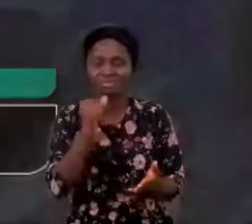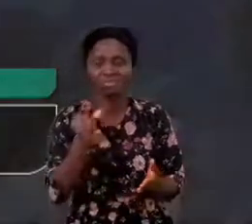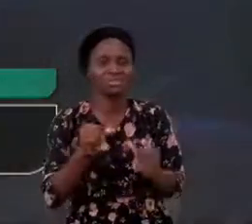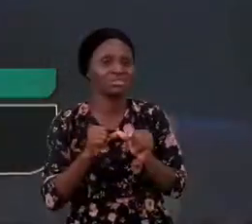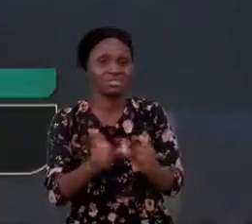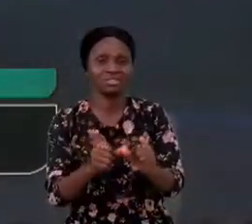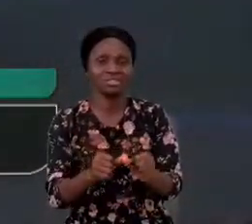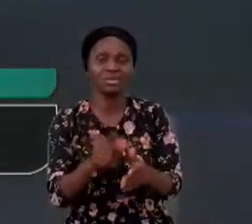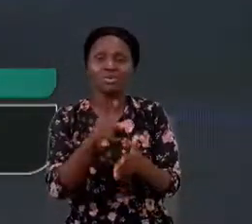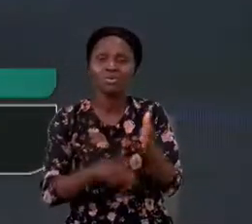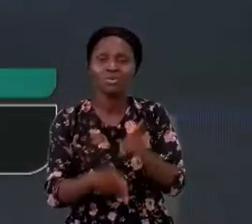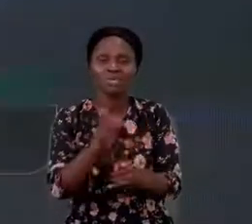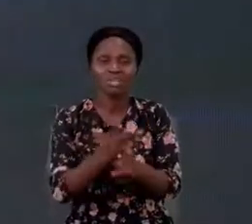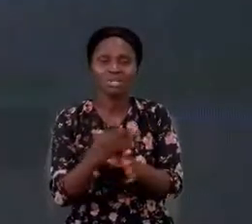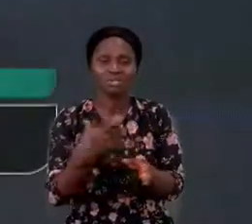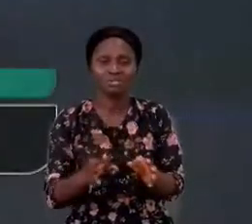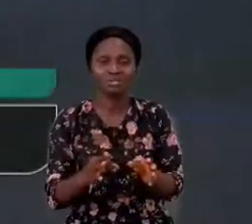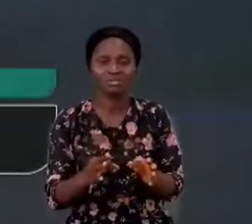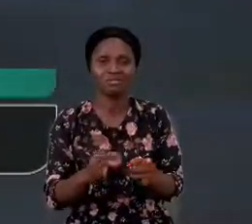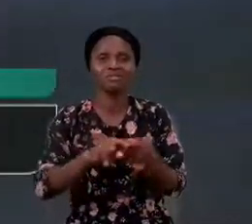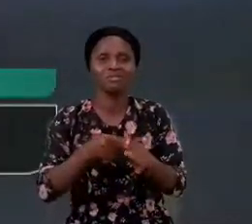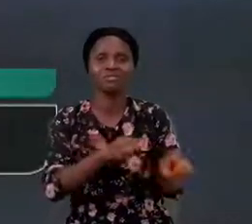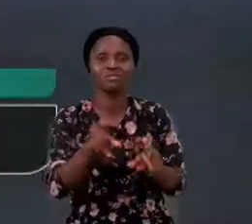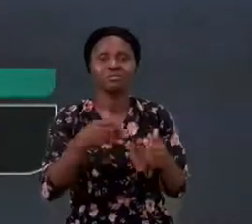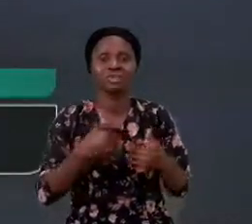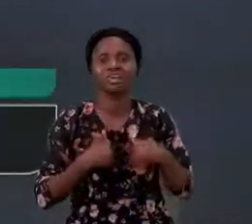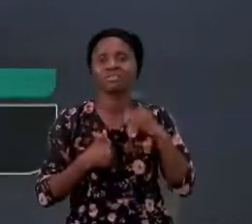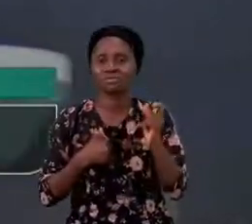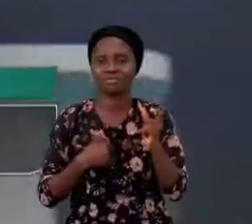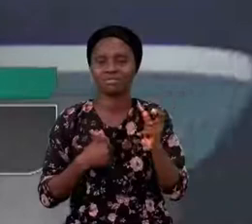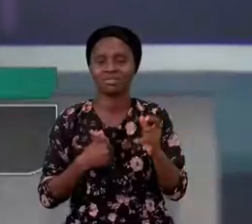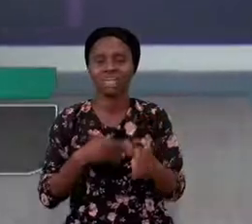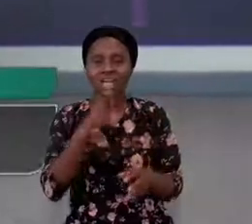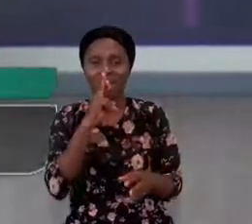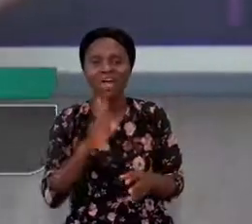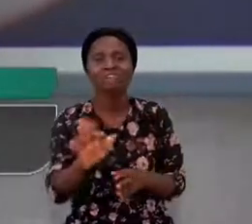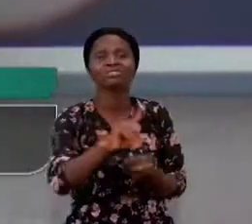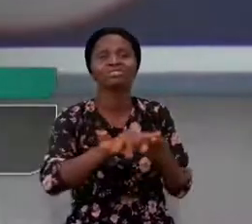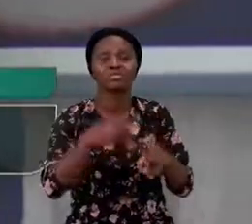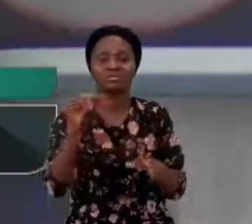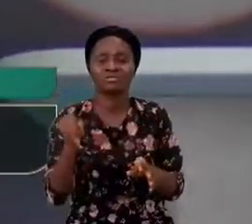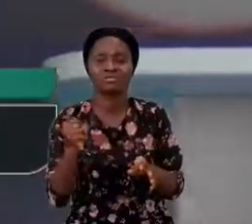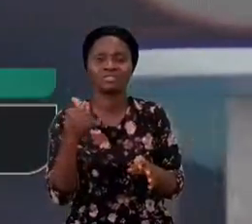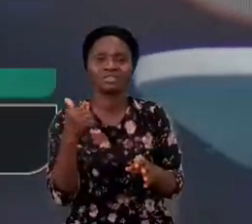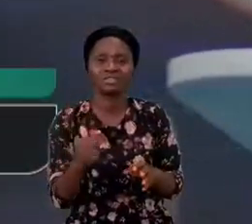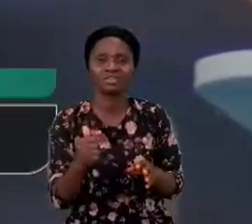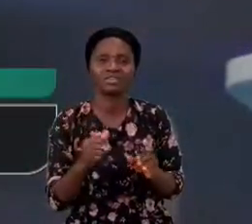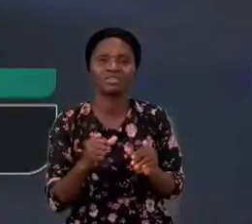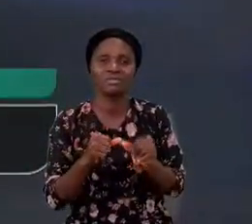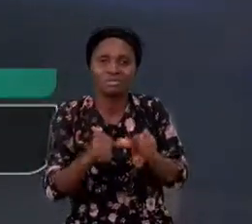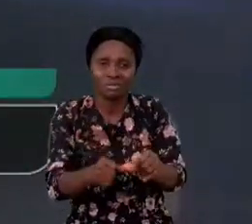ou instables? Est-ce que tes amis sont vertueux ou vicieux? Vicieux. Tes